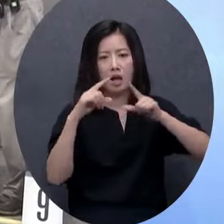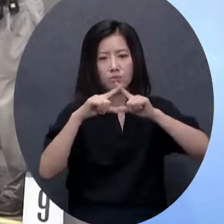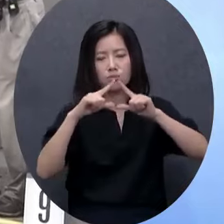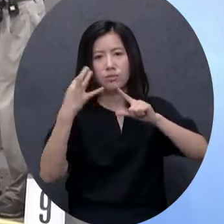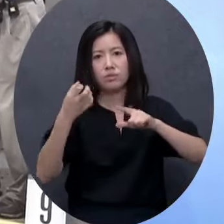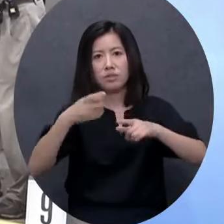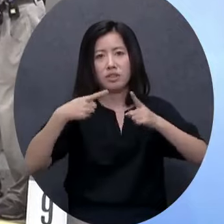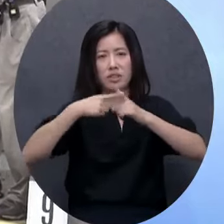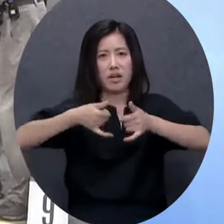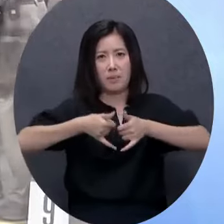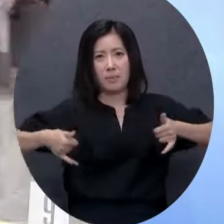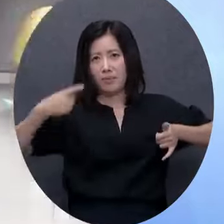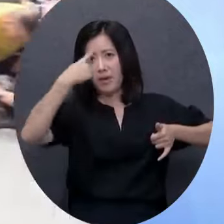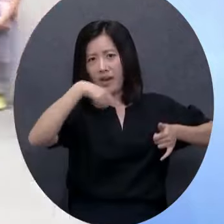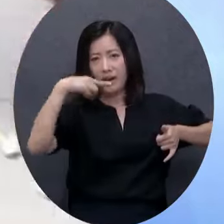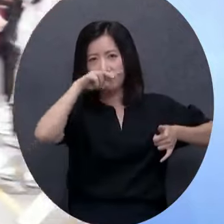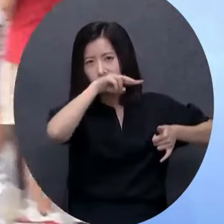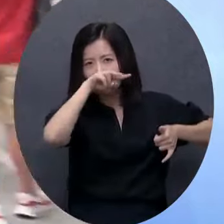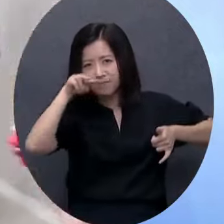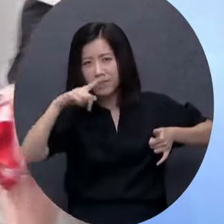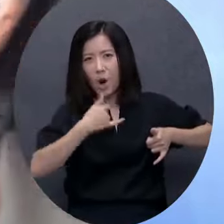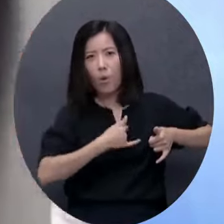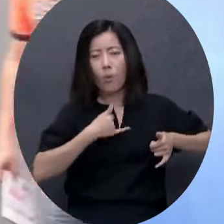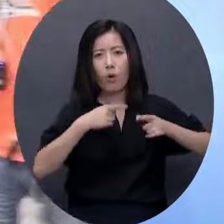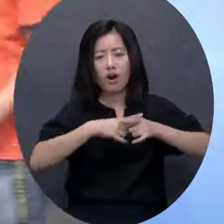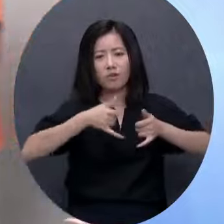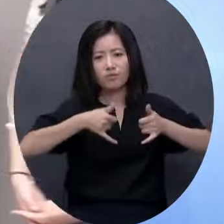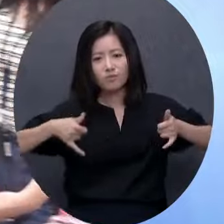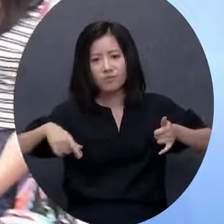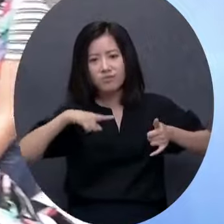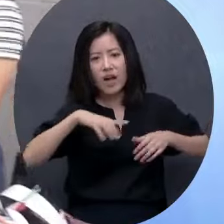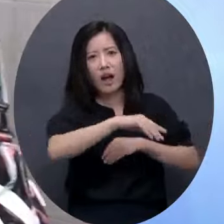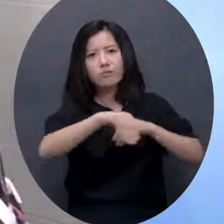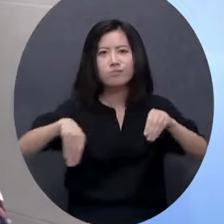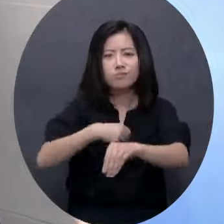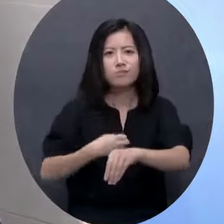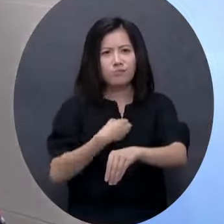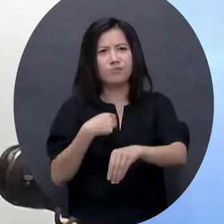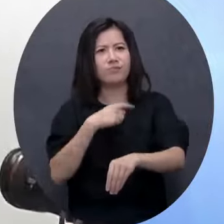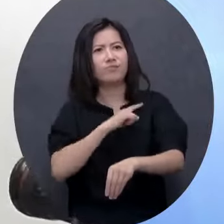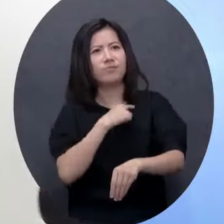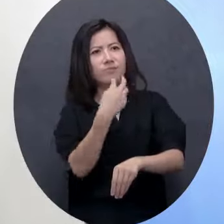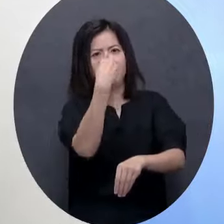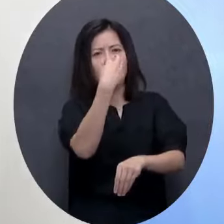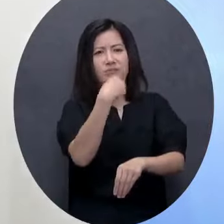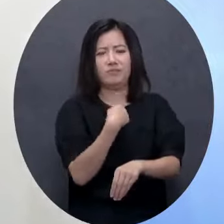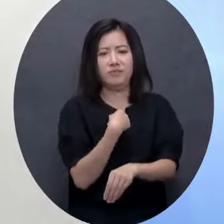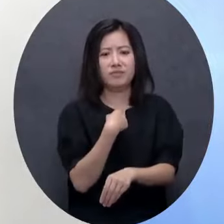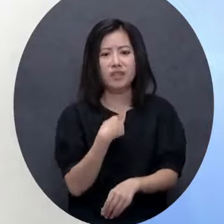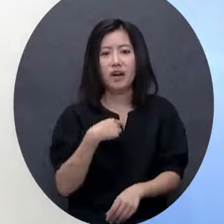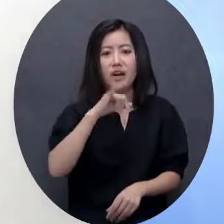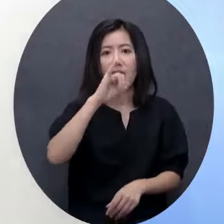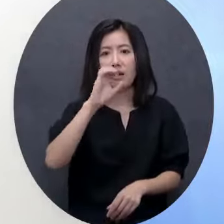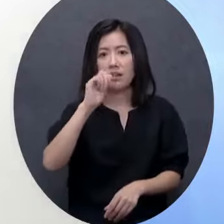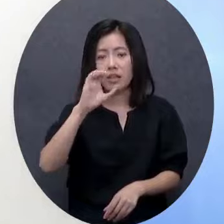在列隊認人室站上嫌疑人的位置，體驗被證人單方面辨認。 系啊，咩事啊？ 我哋廉政公署调